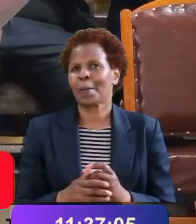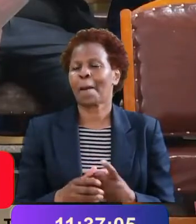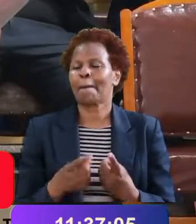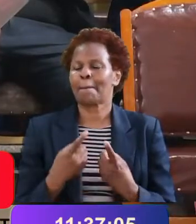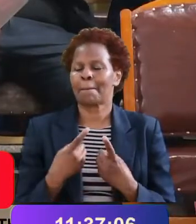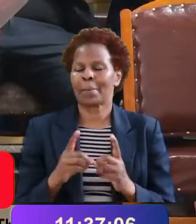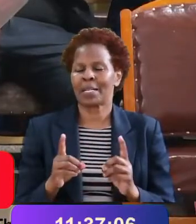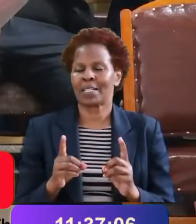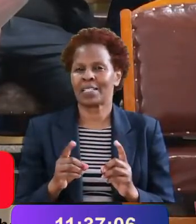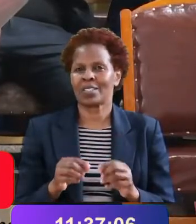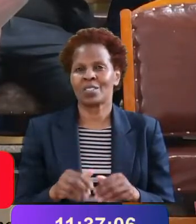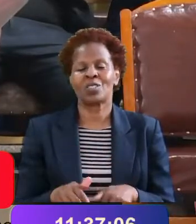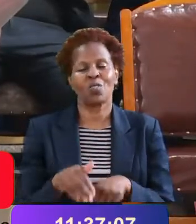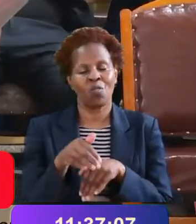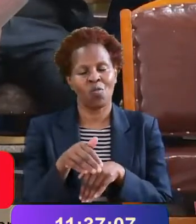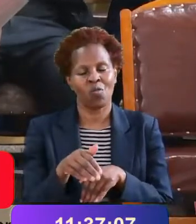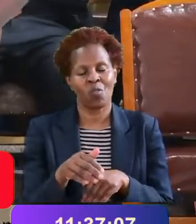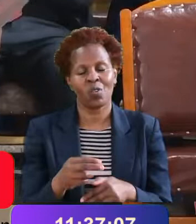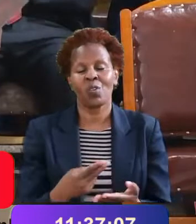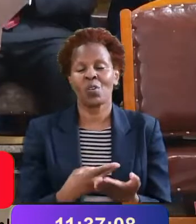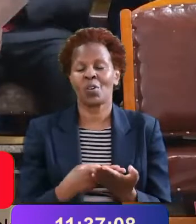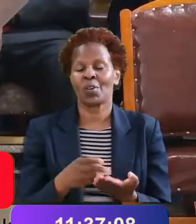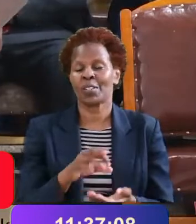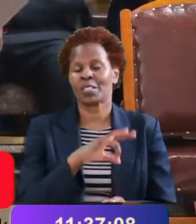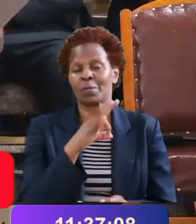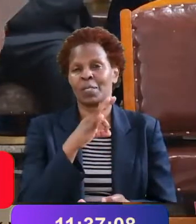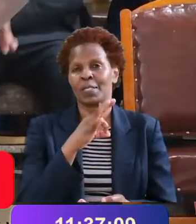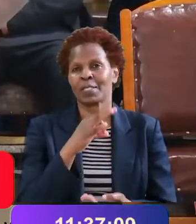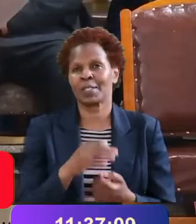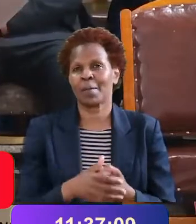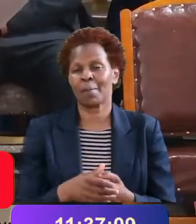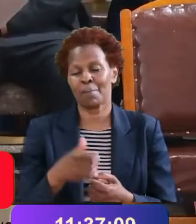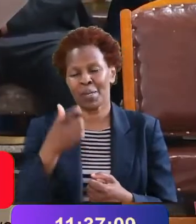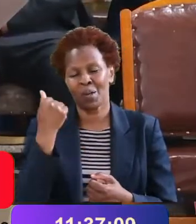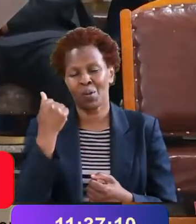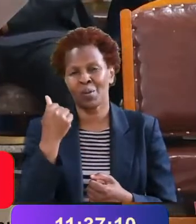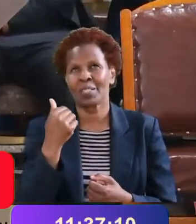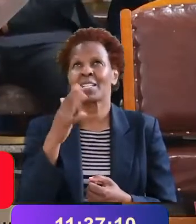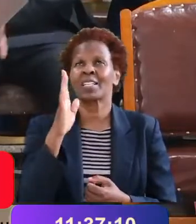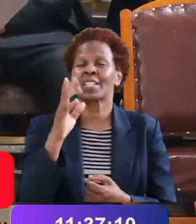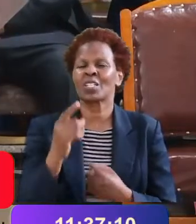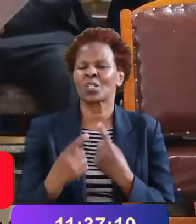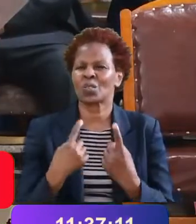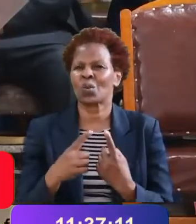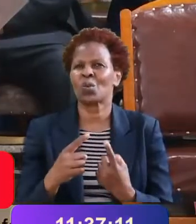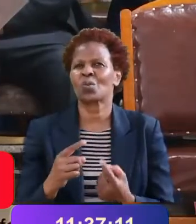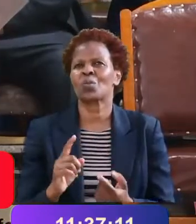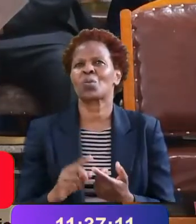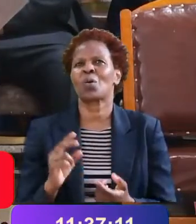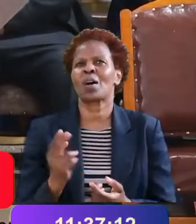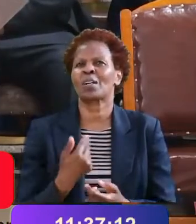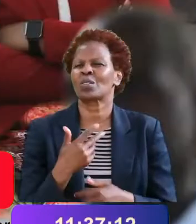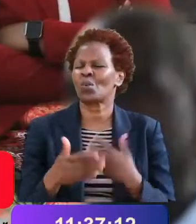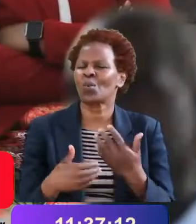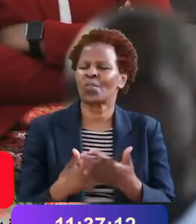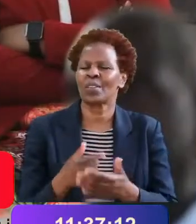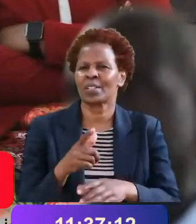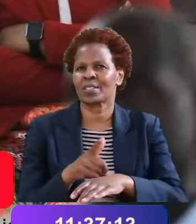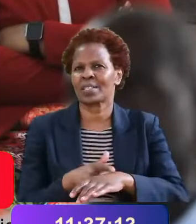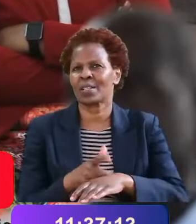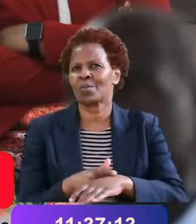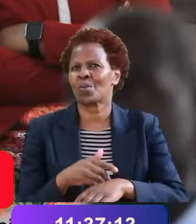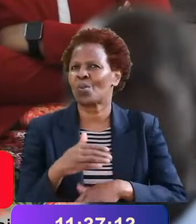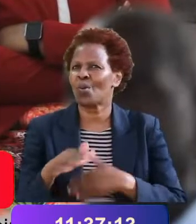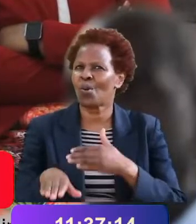Lakini fuata Roho wake Mungu, kwa sababu ananena nasi kila wakati. Kila wakati, kila wakati,